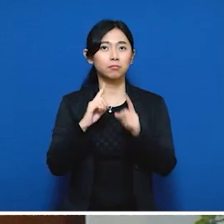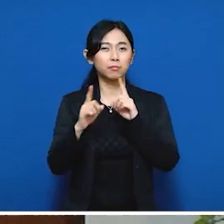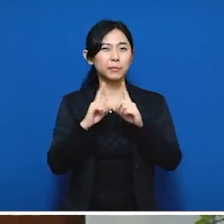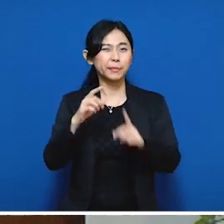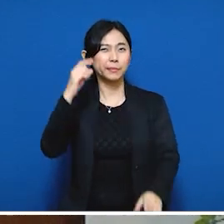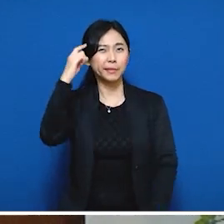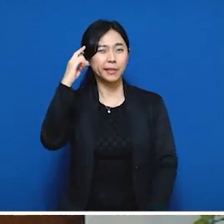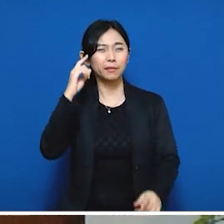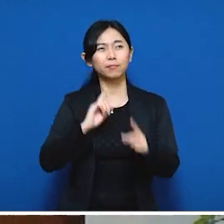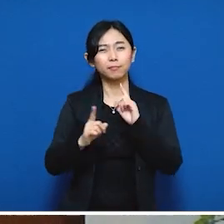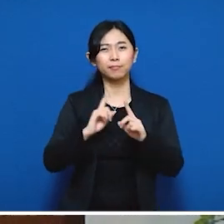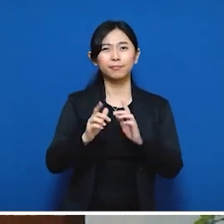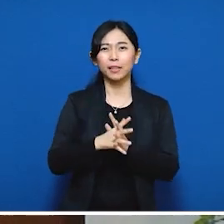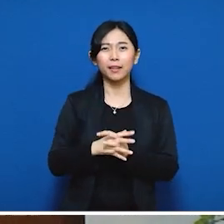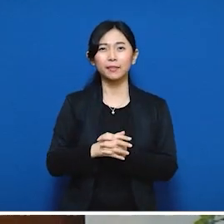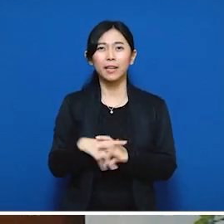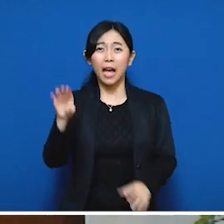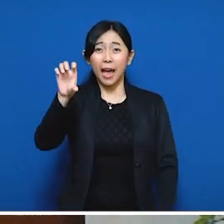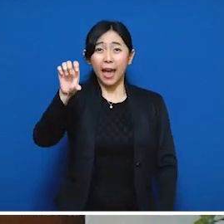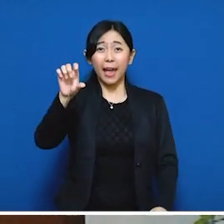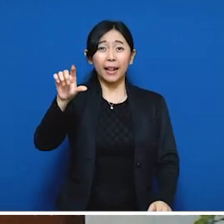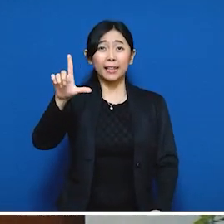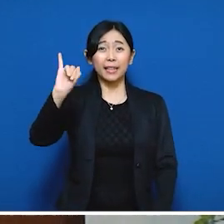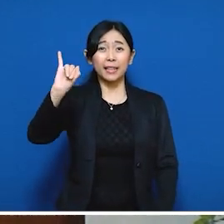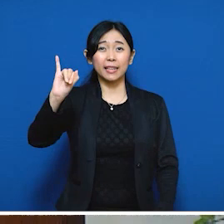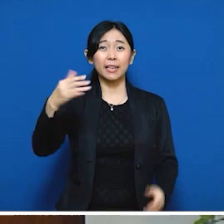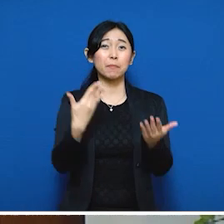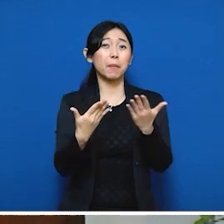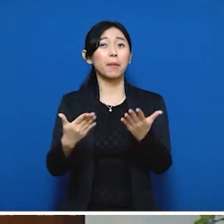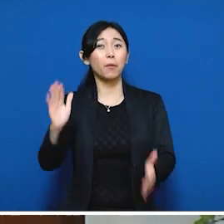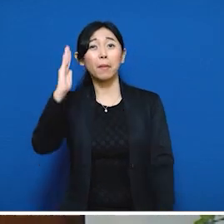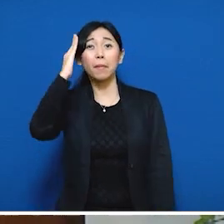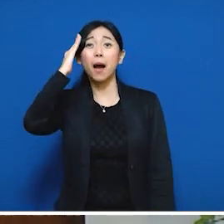baru. Eli memberikan sebuah pengetahuan.